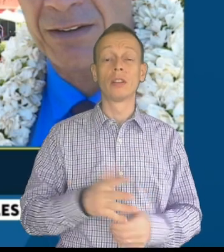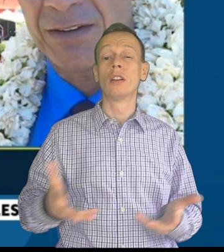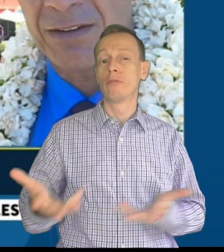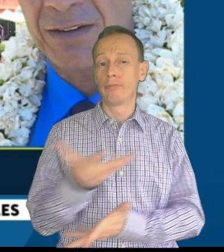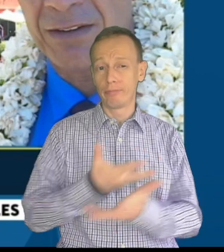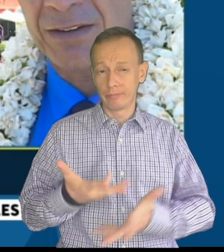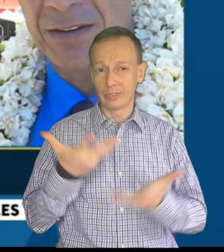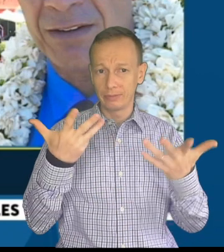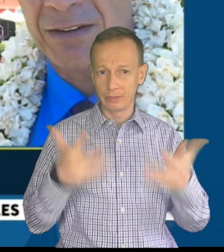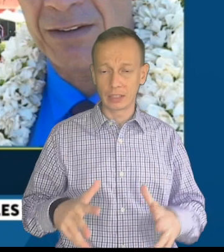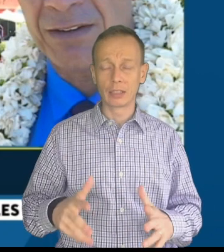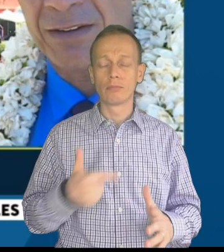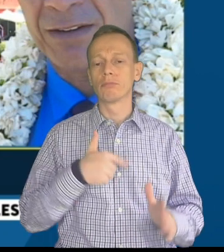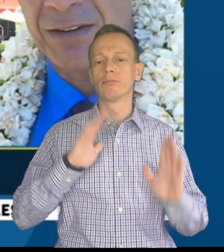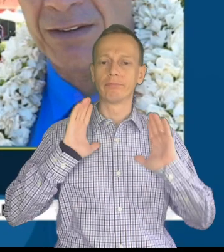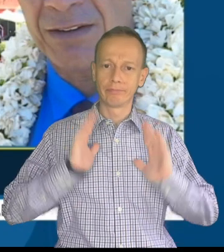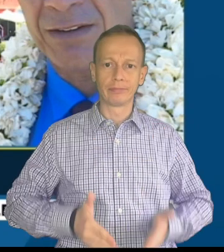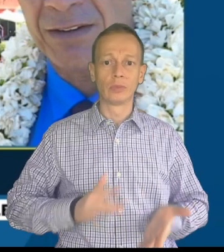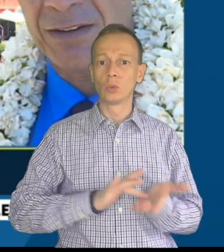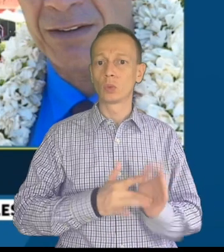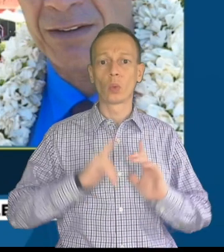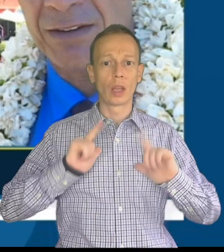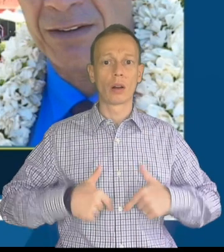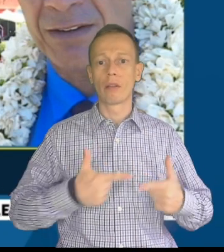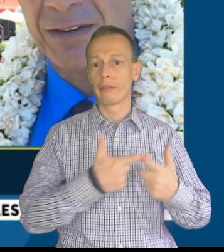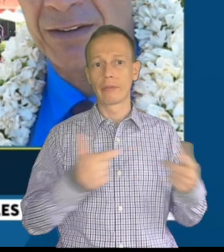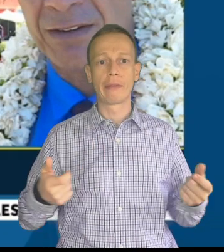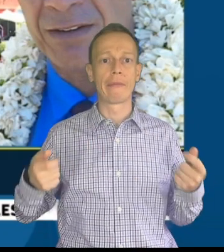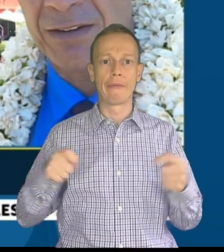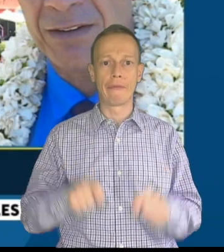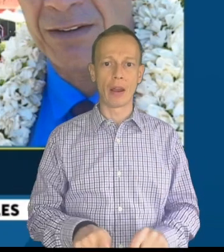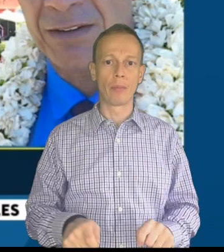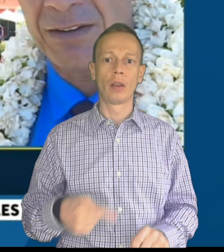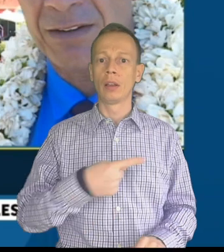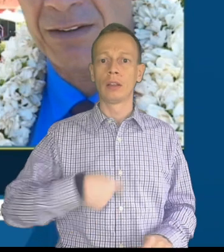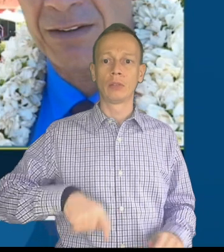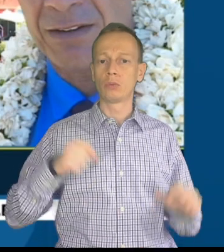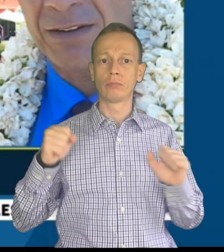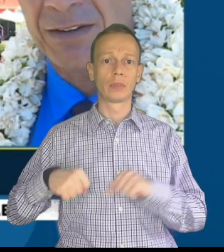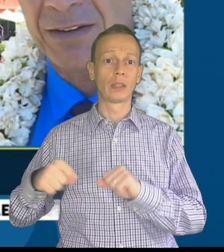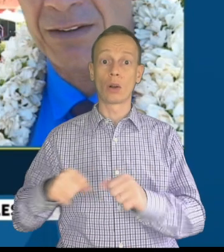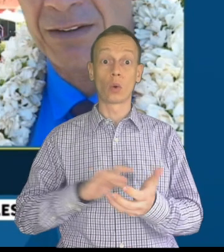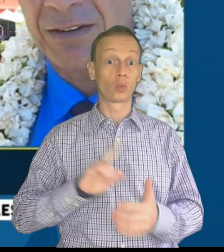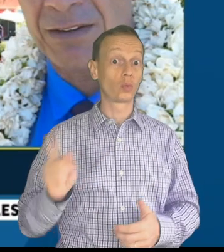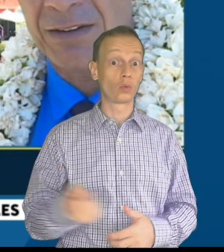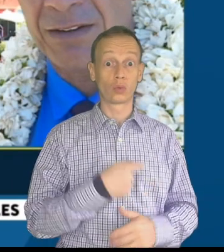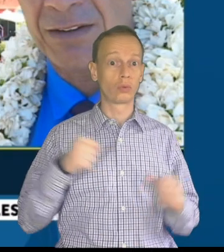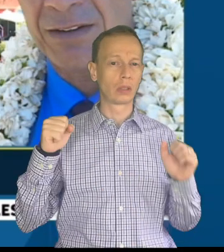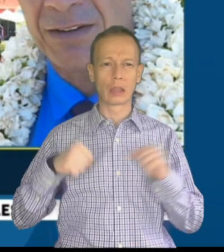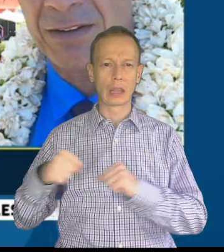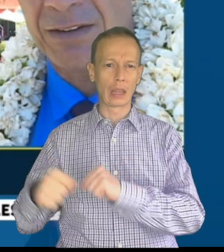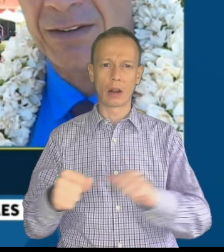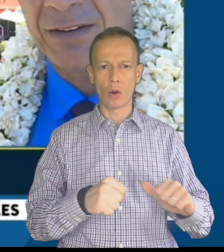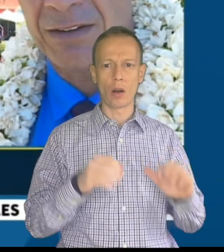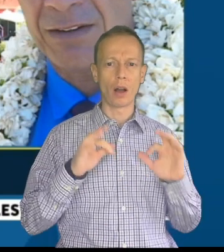lui un spécialiste du Covid. C'est suite à cette réunion-là que j'ai pris la décision de fermer tous les établissements scolaires et nous étions